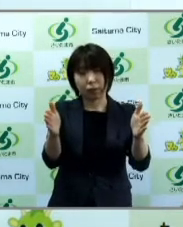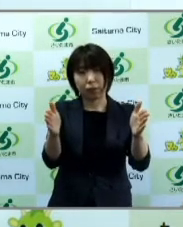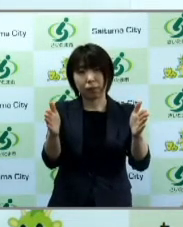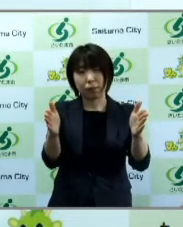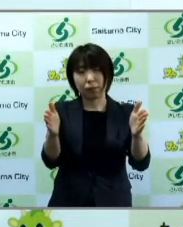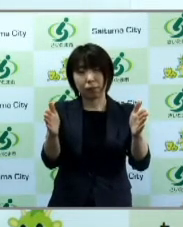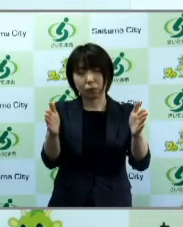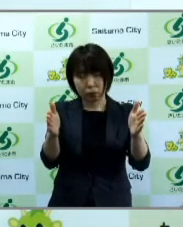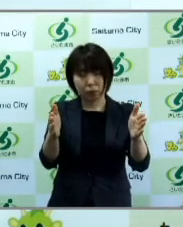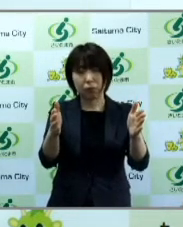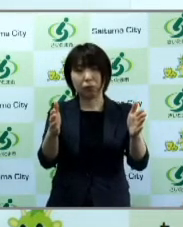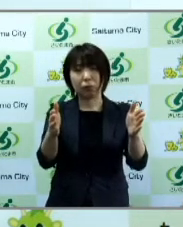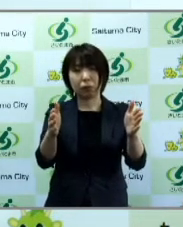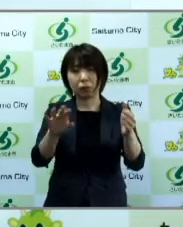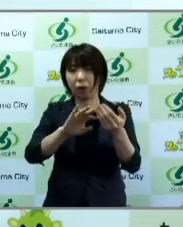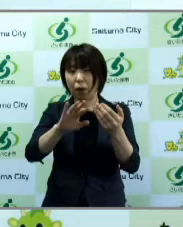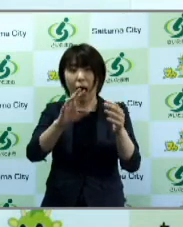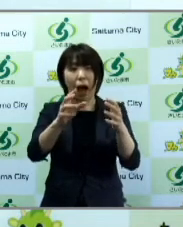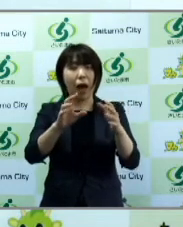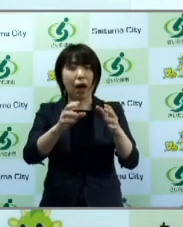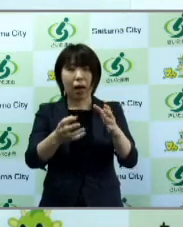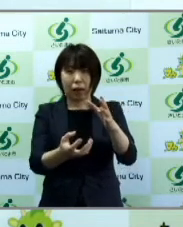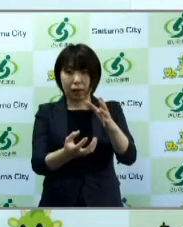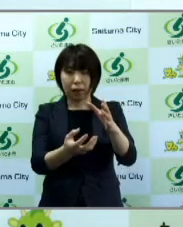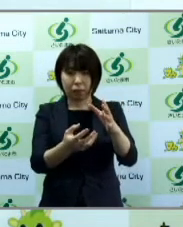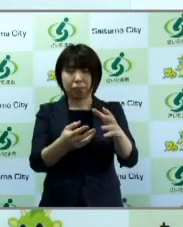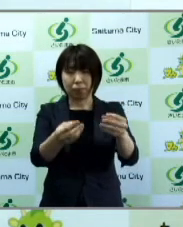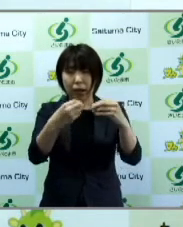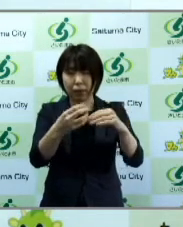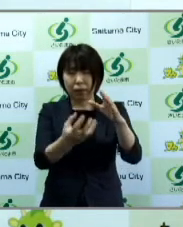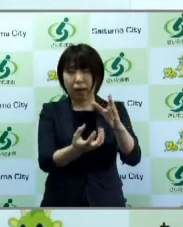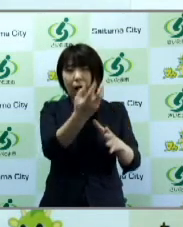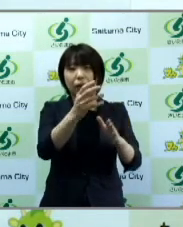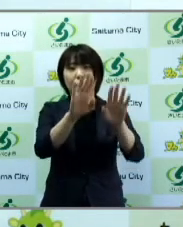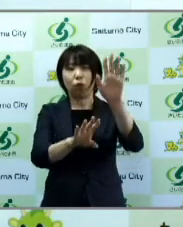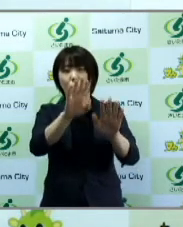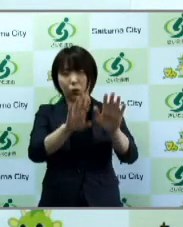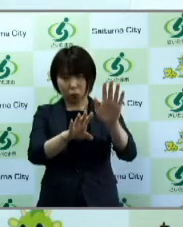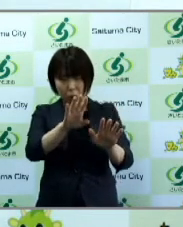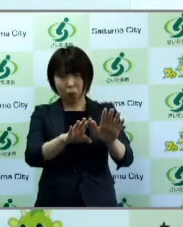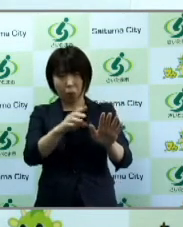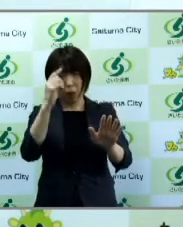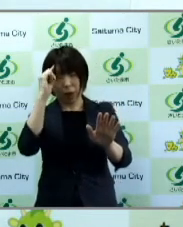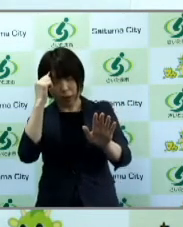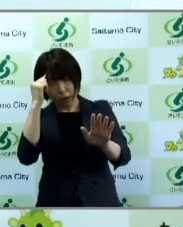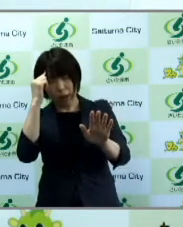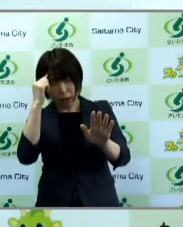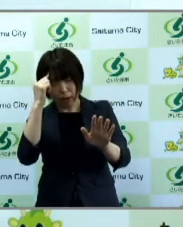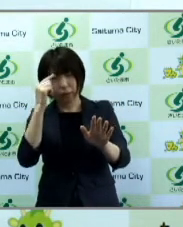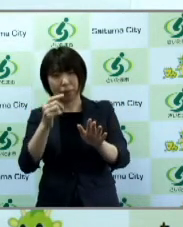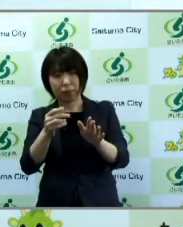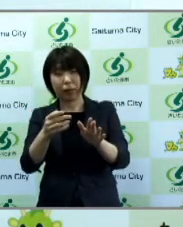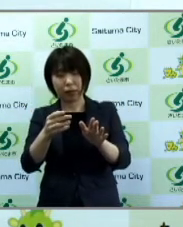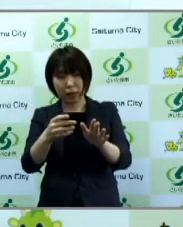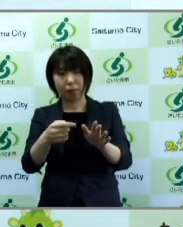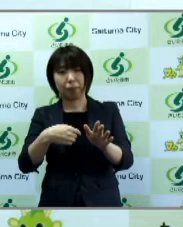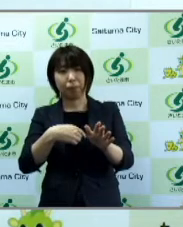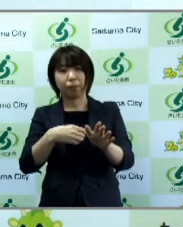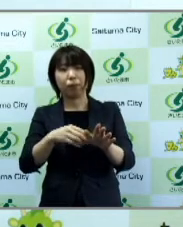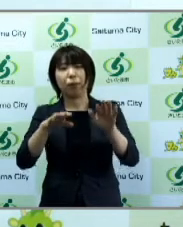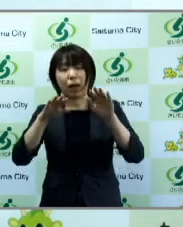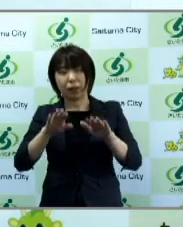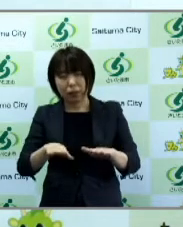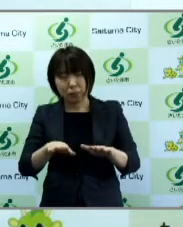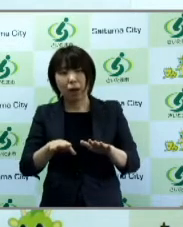発生状況なども含めて、考えていく必要があるんだろうと思いますけれども、現状としては、自主的に、休